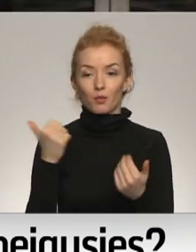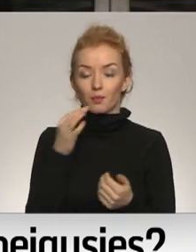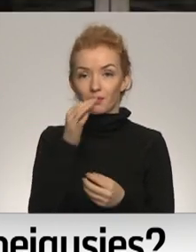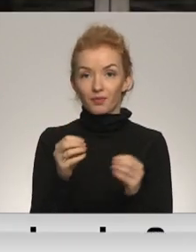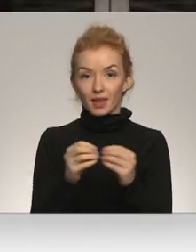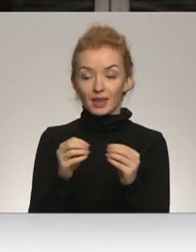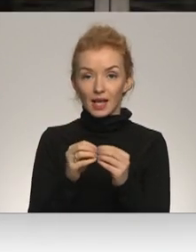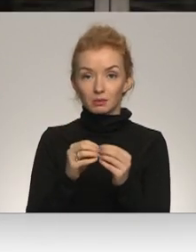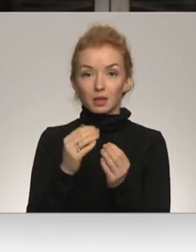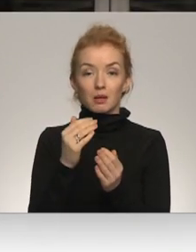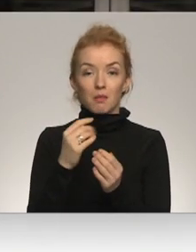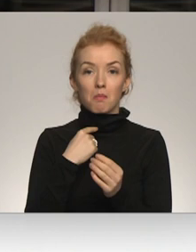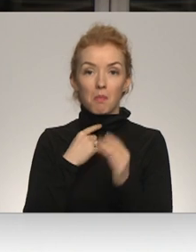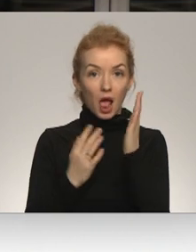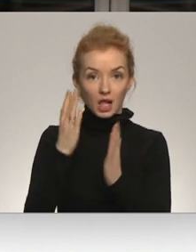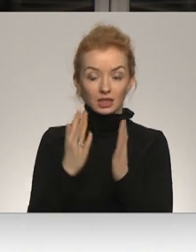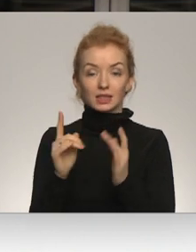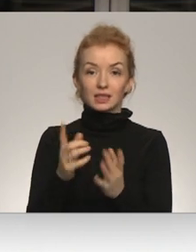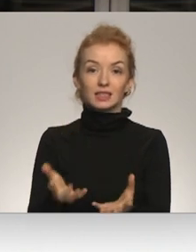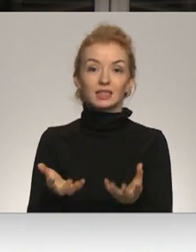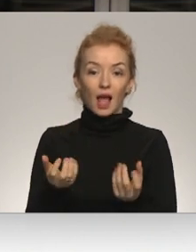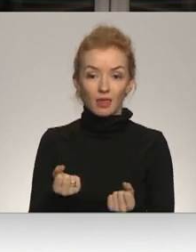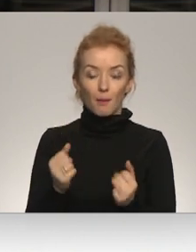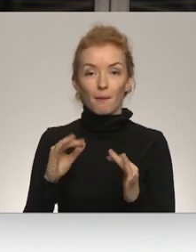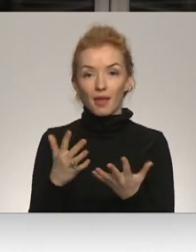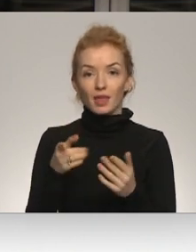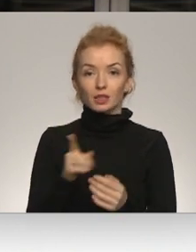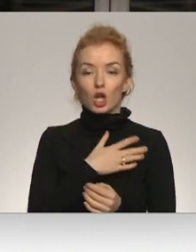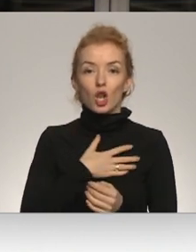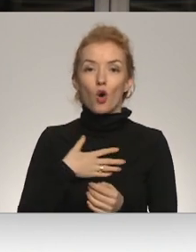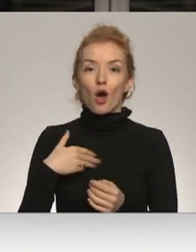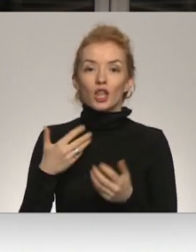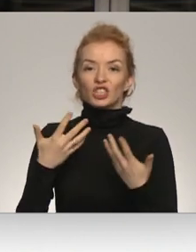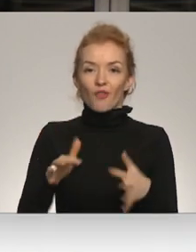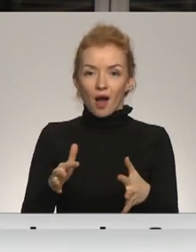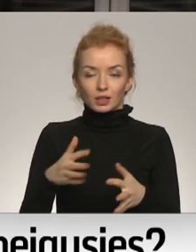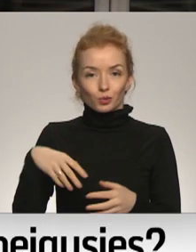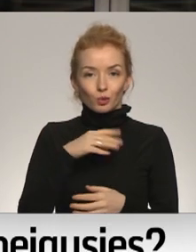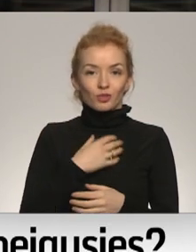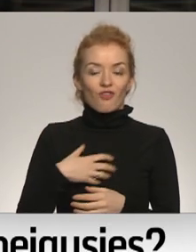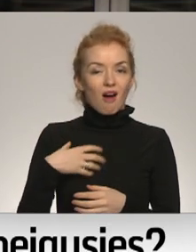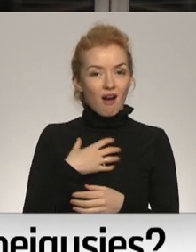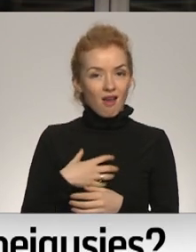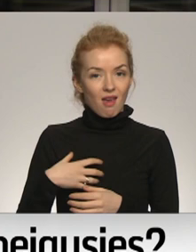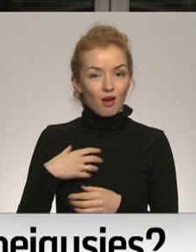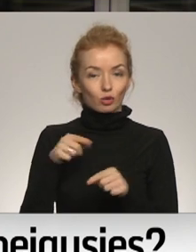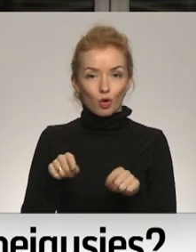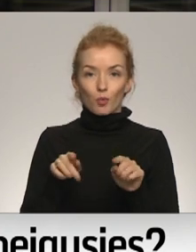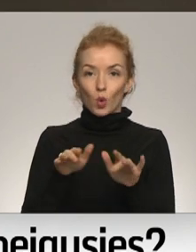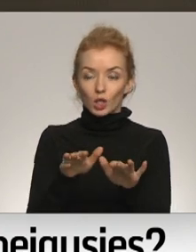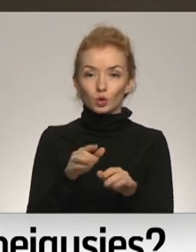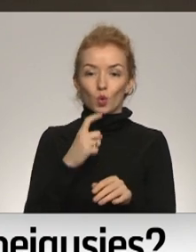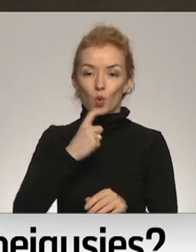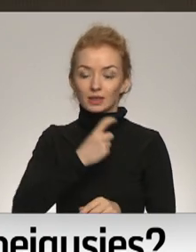balsis likumiski ir saņemts šis mandāts, bet tas ir ļoti trausls. Mums ir nepieciešams šo procesu